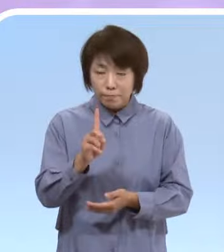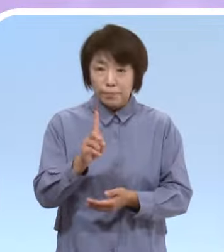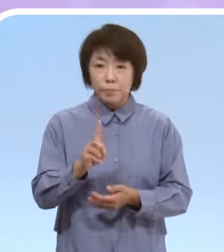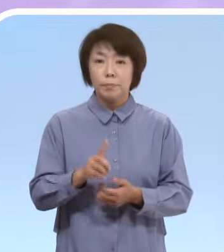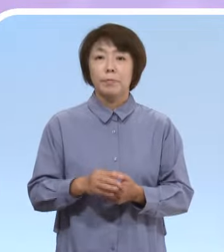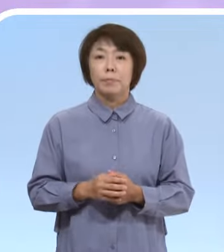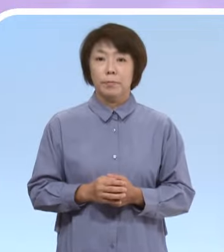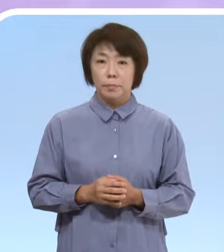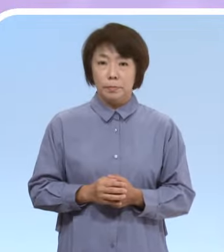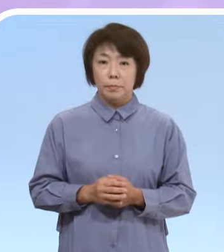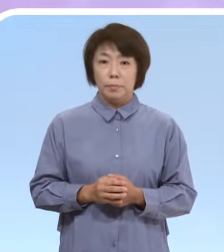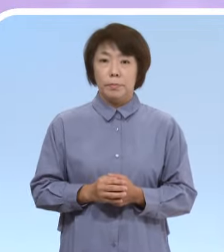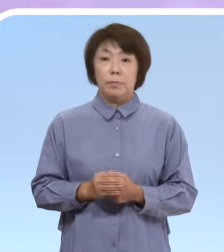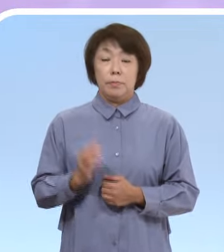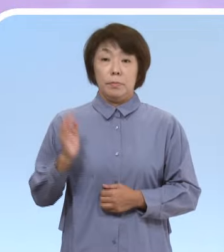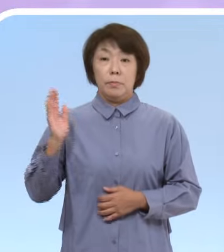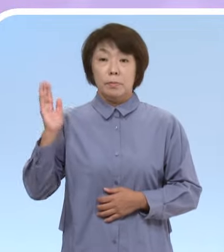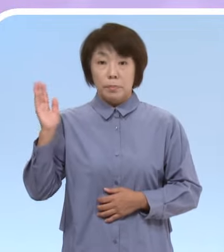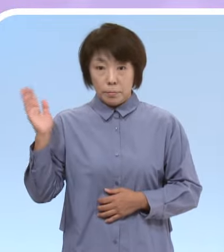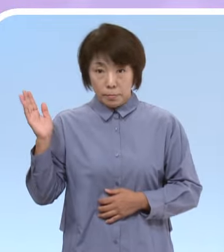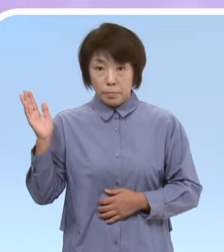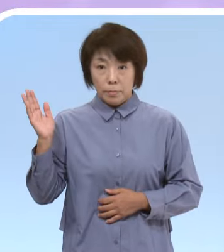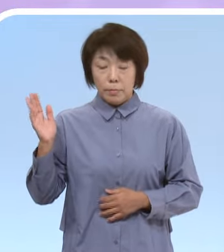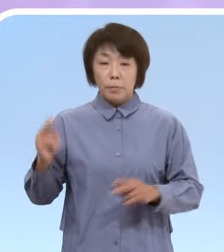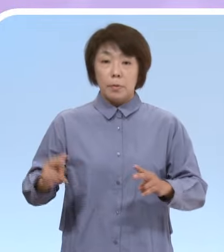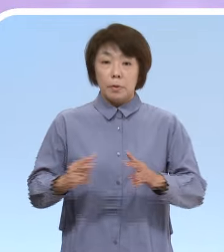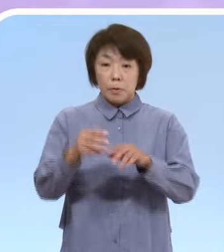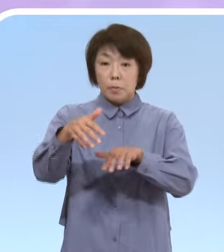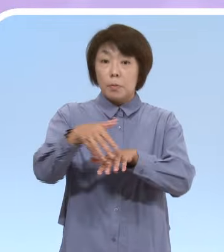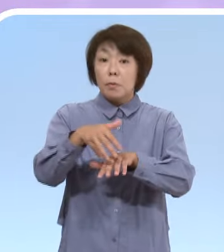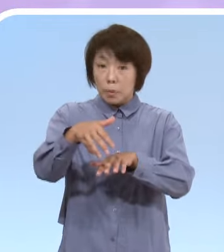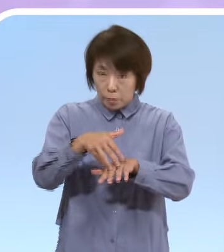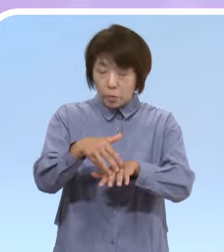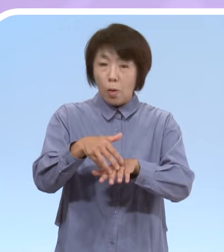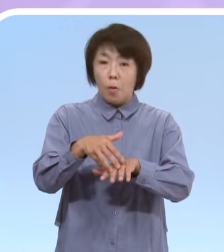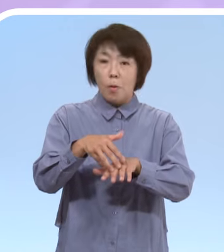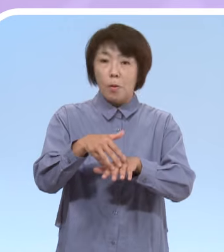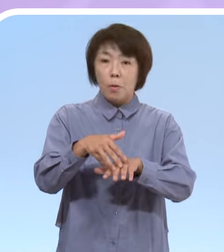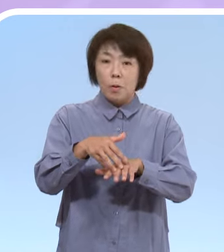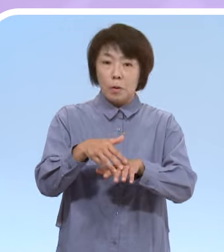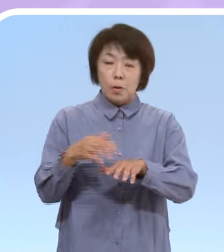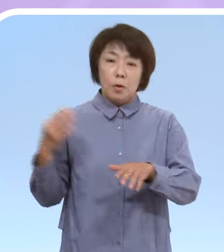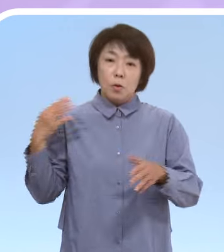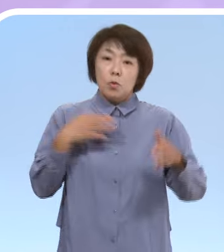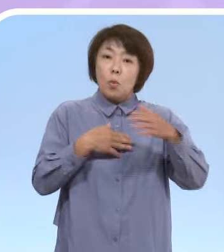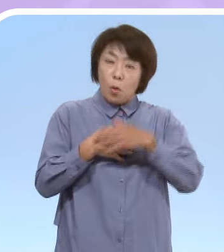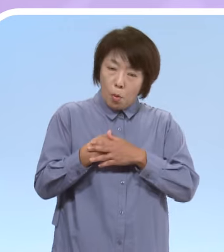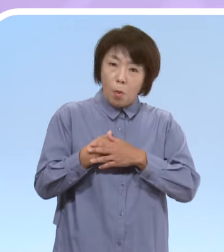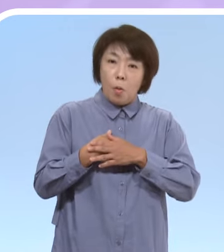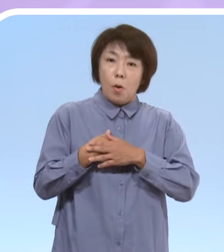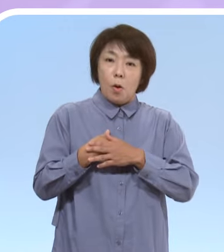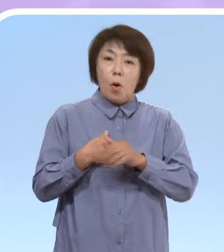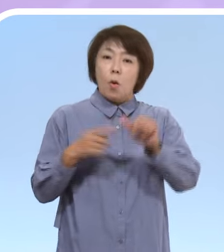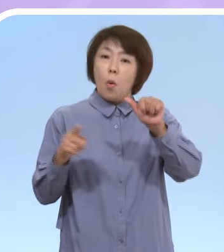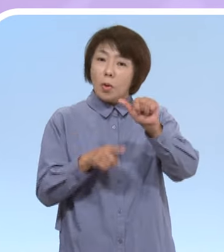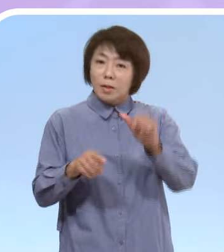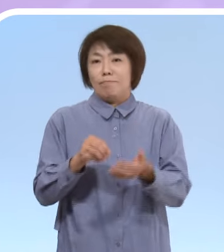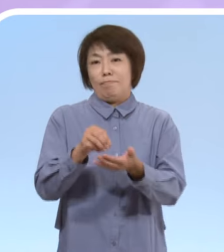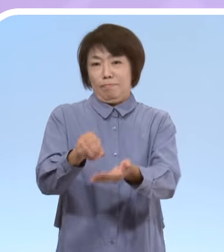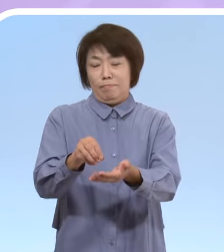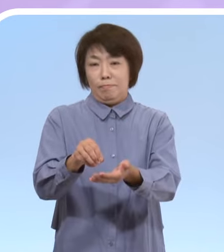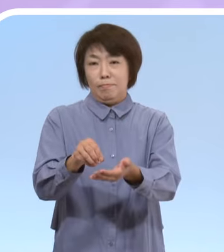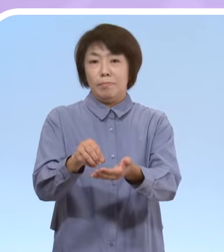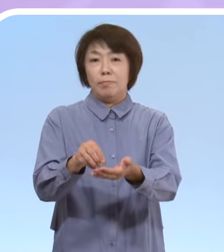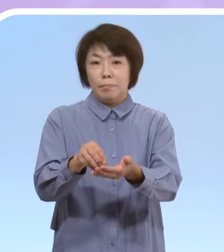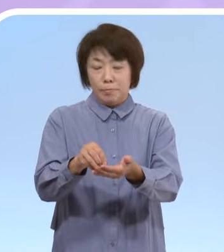今週のプレゼントはザッツフィーパビで紹介した玉木新芽オリジナルのルーツショールスモールを5人